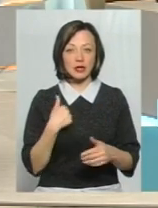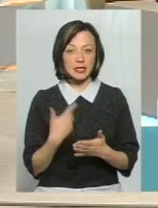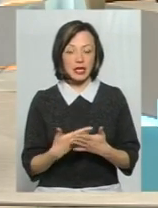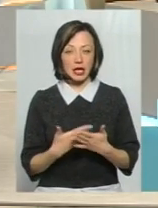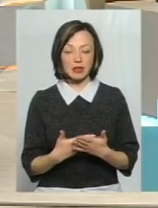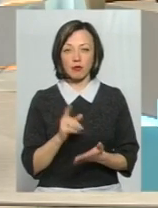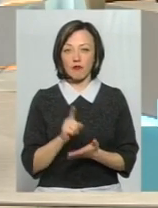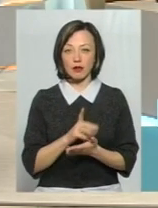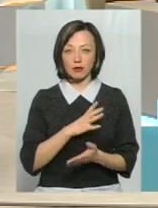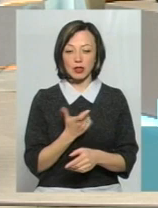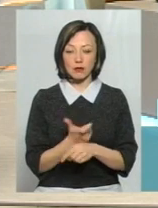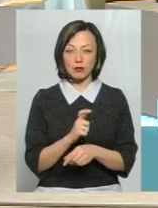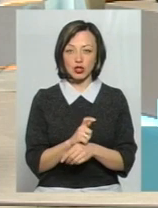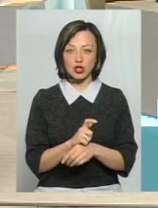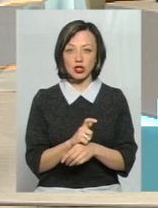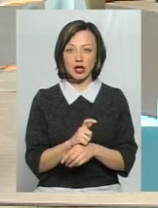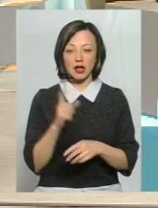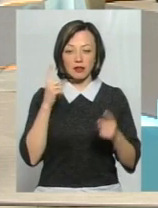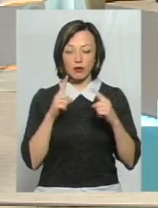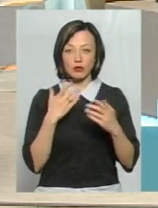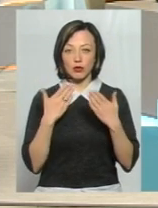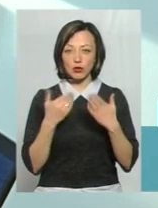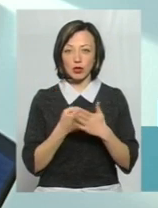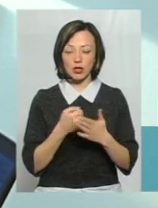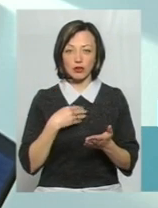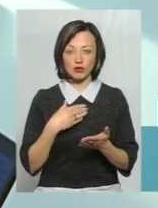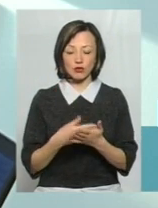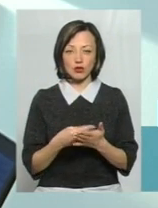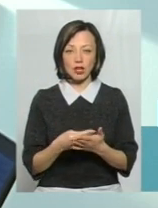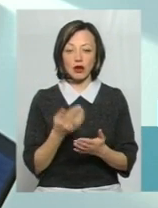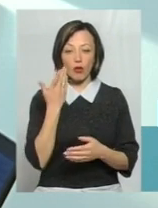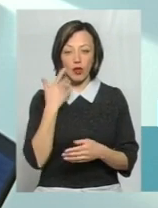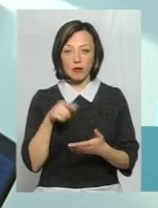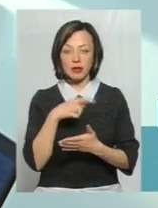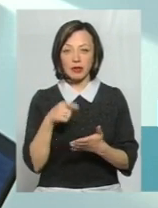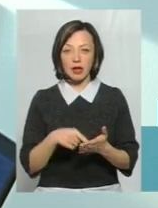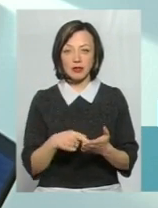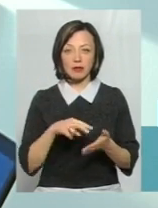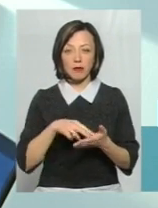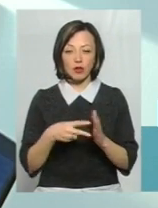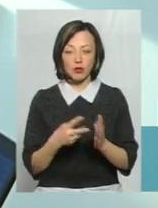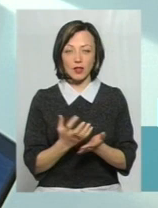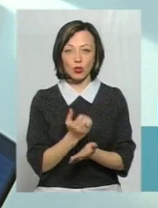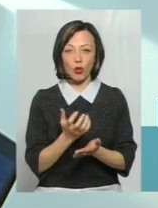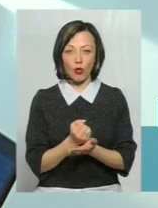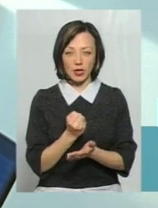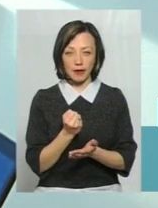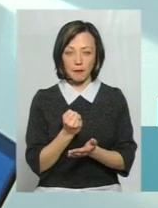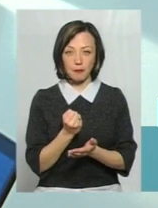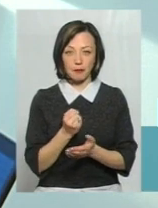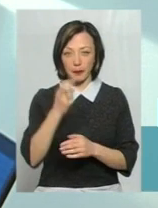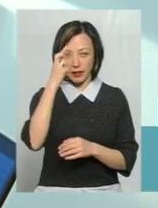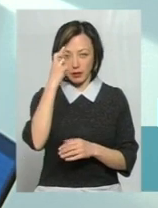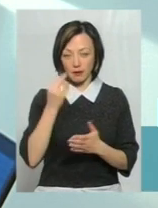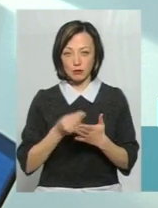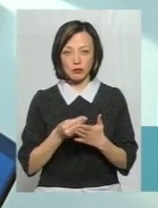що повинно бути більш вільніше, більш творче підходити до нашого бюджету. І коли ми ставимо питання, коли нам заплановані доходи